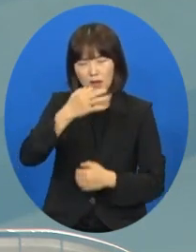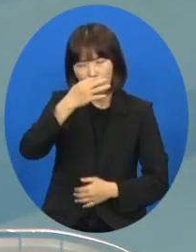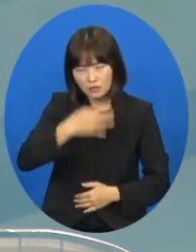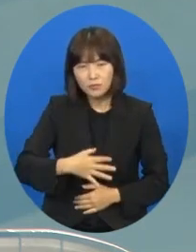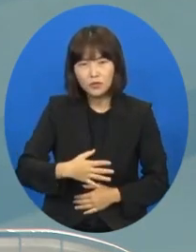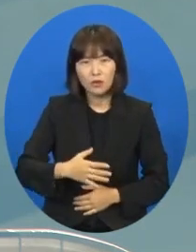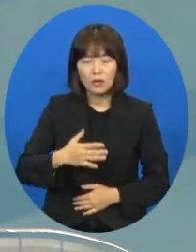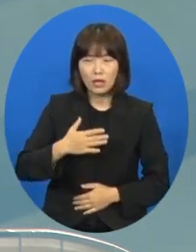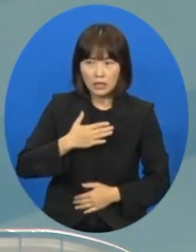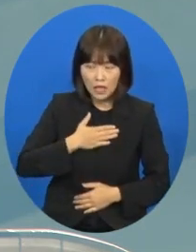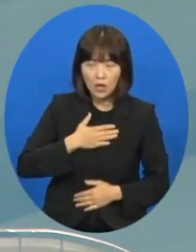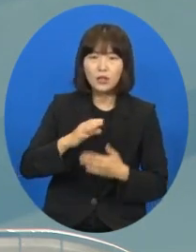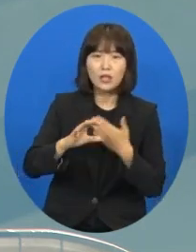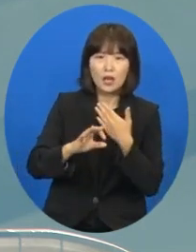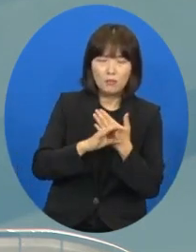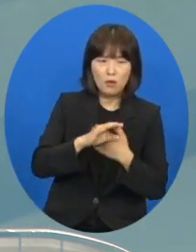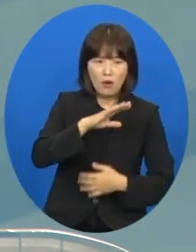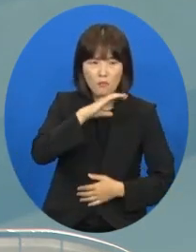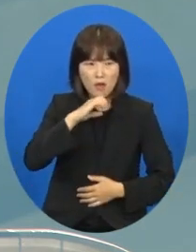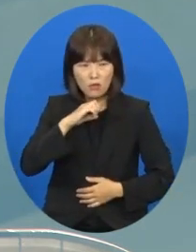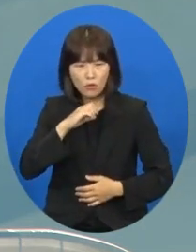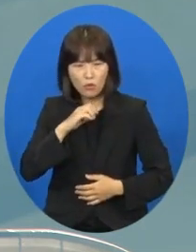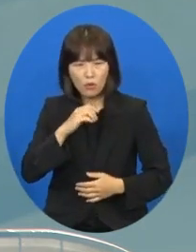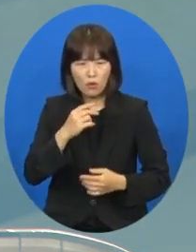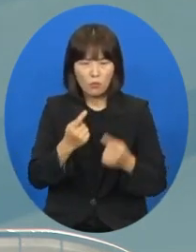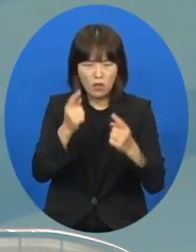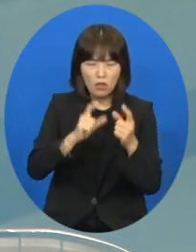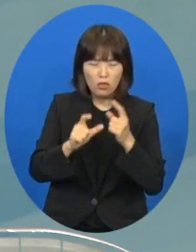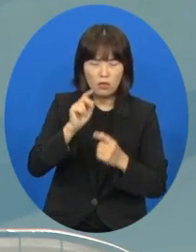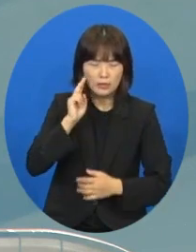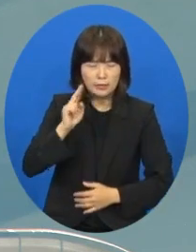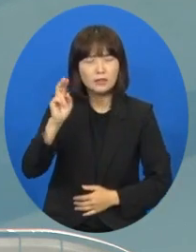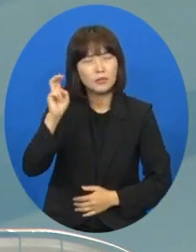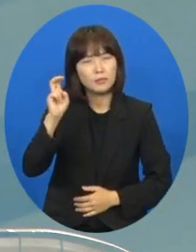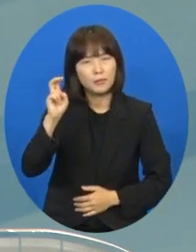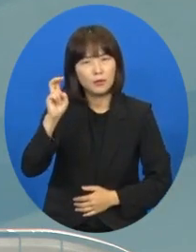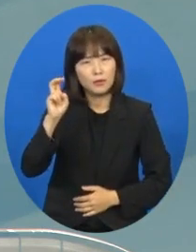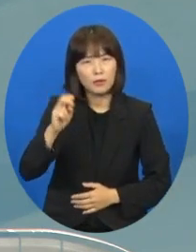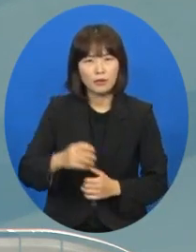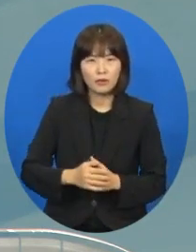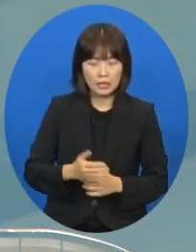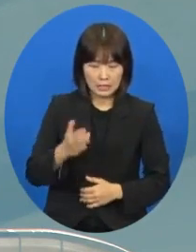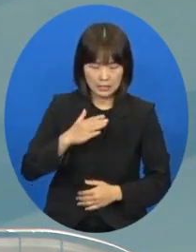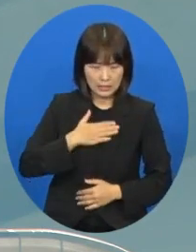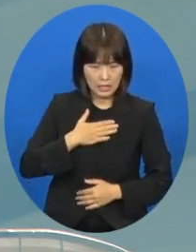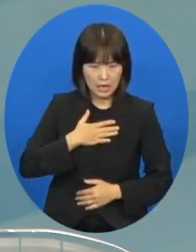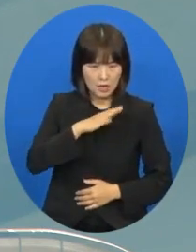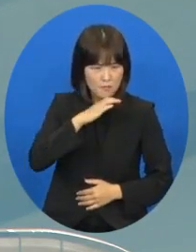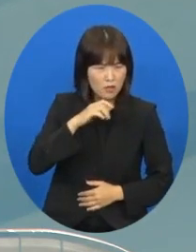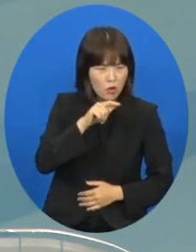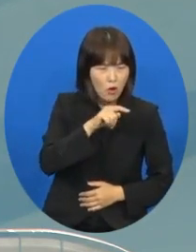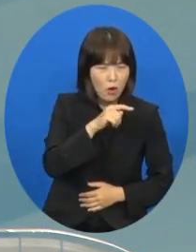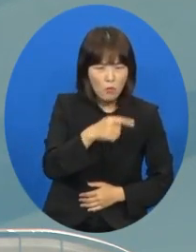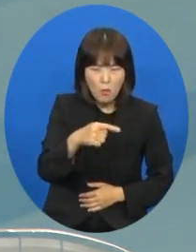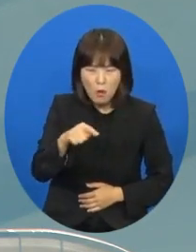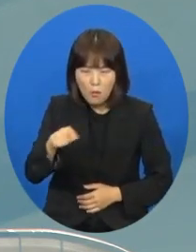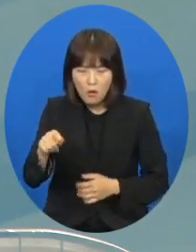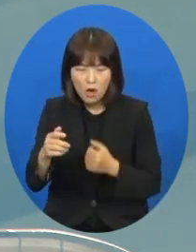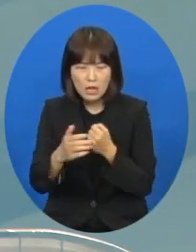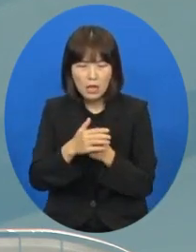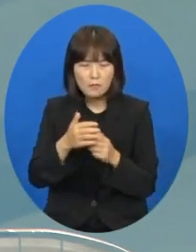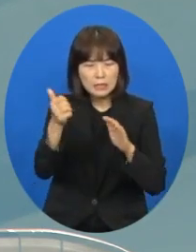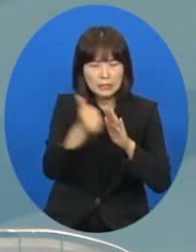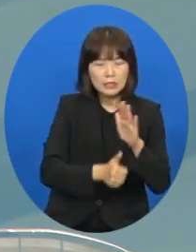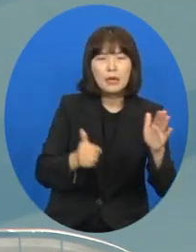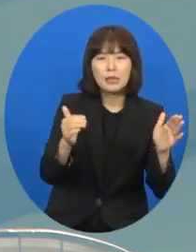같으면 이건 베드로하고 비교가 안될거 아니겠어요? 그런데 제가 베드로는 이렇게 실패했다, 베드로는 이렇게